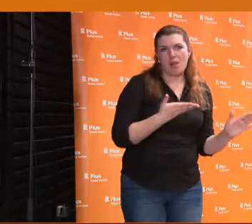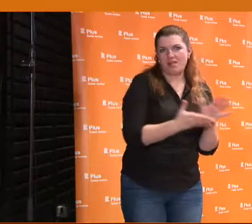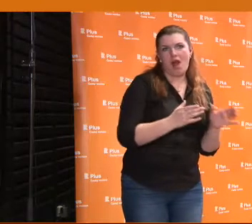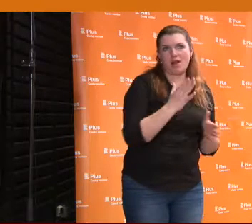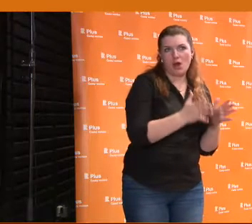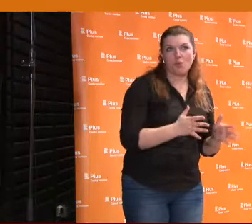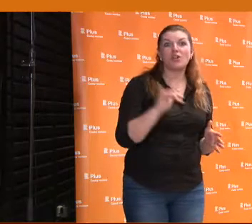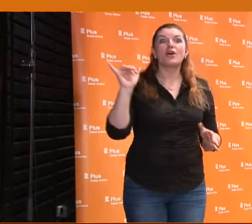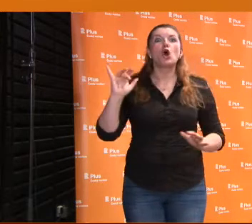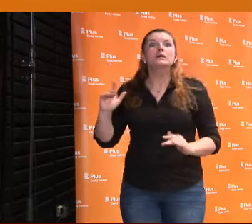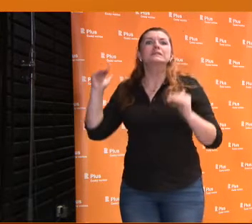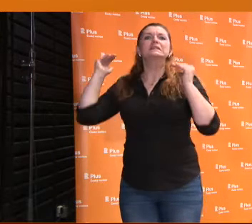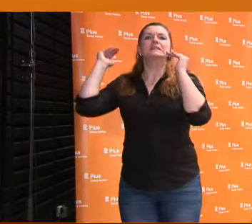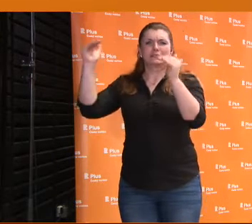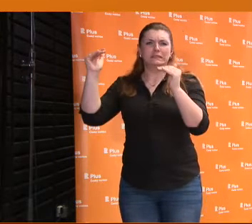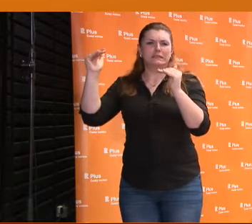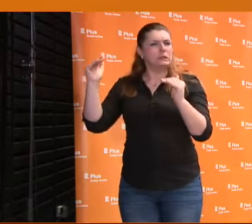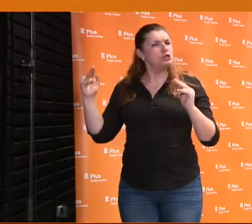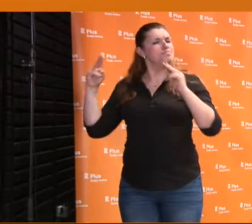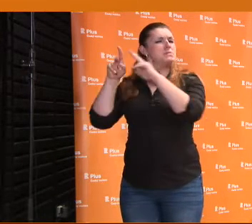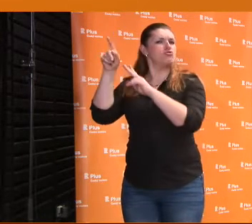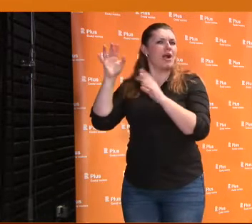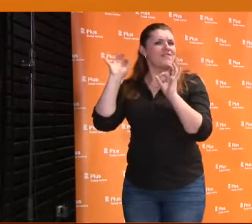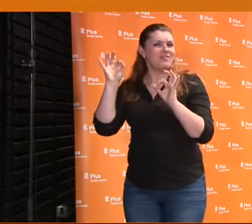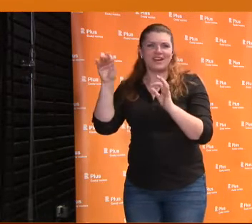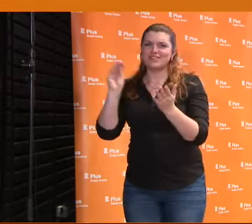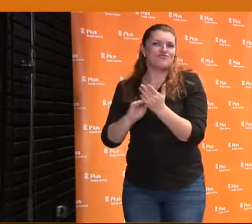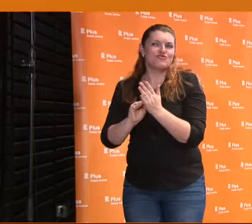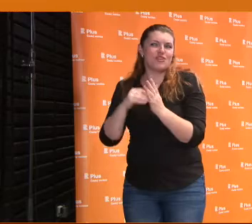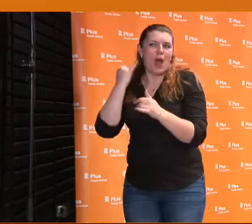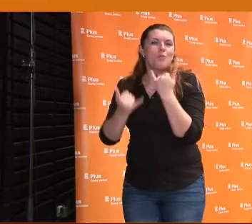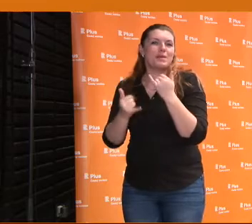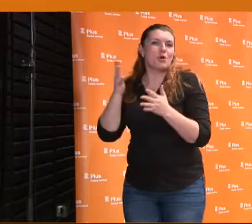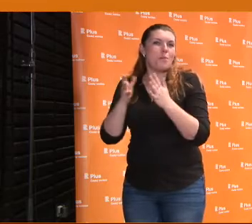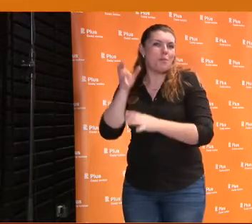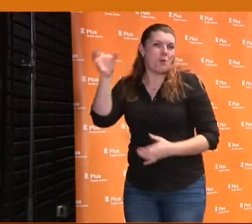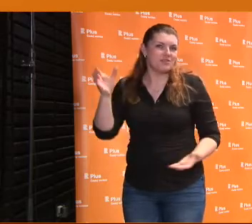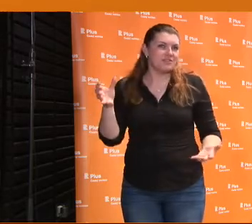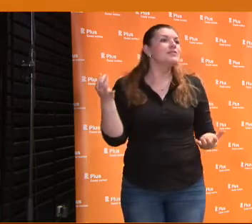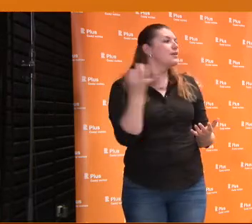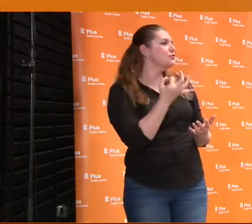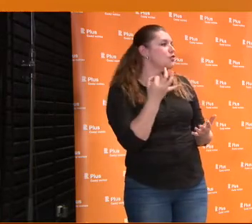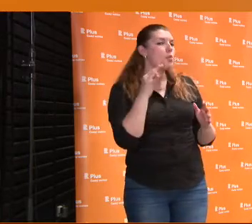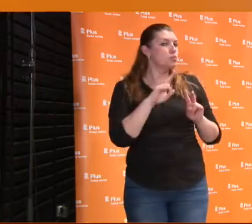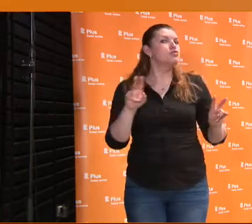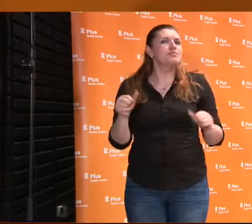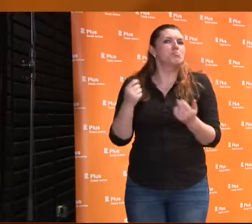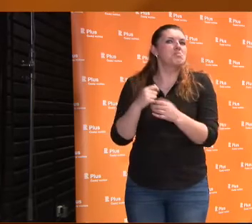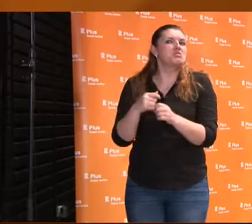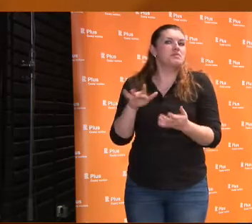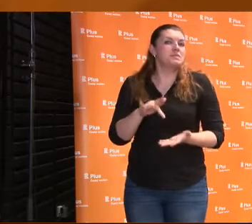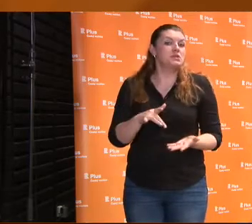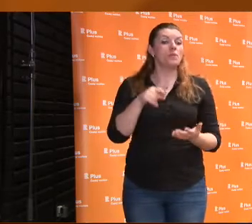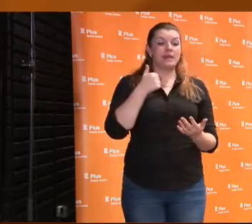vysoké kvalifikace jsou tak komplikované, že to ještě je těžké. No a které profese právě mohou vzniknout díky tak tomu? Jeden z